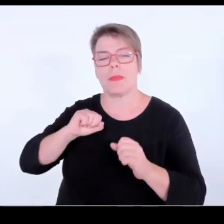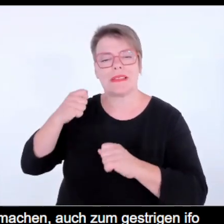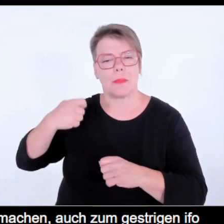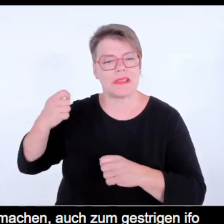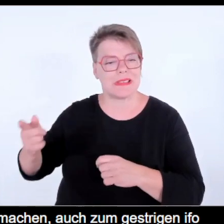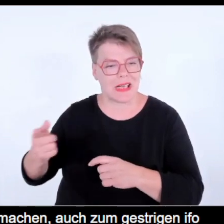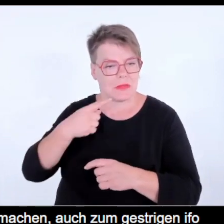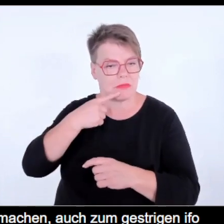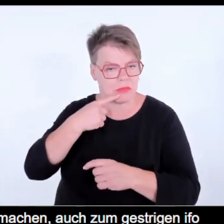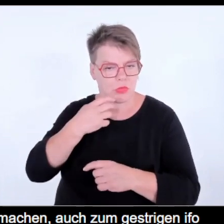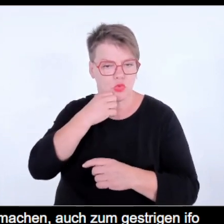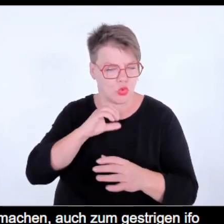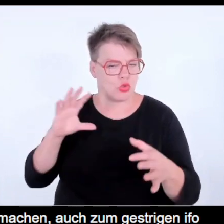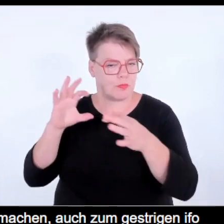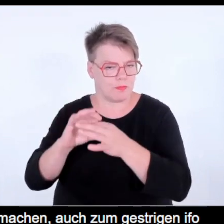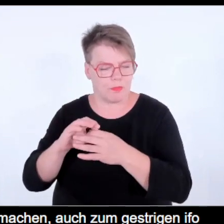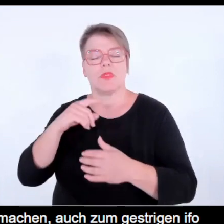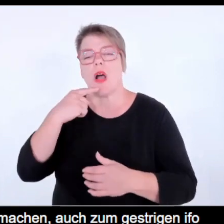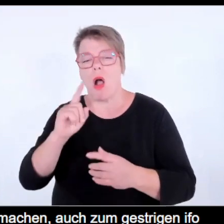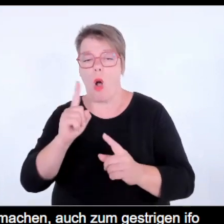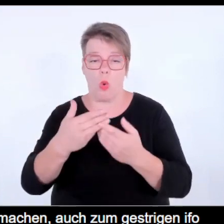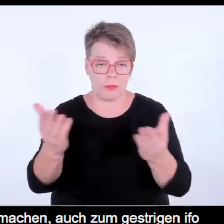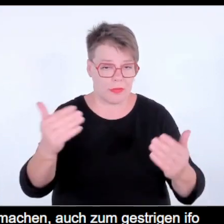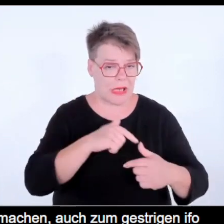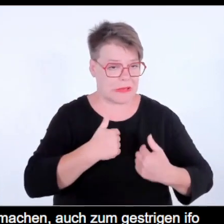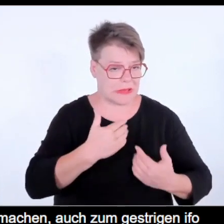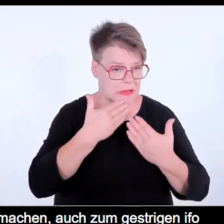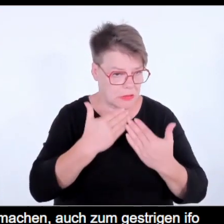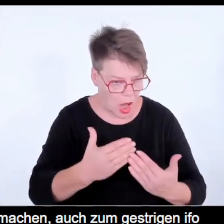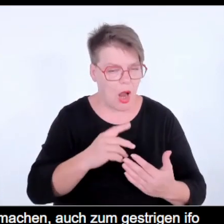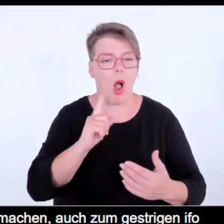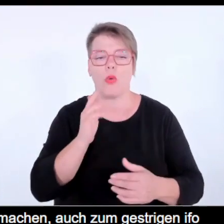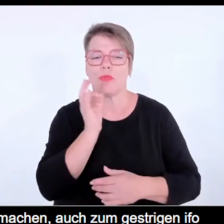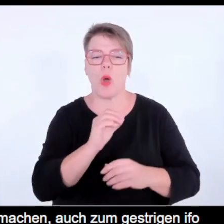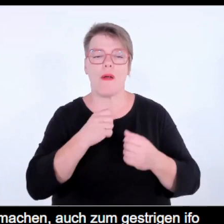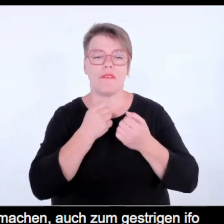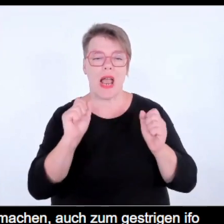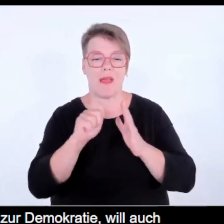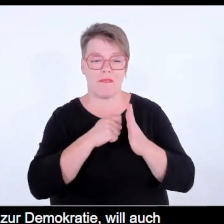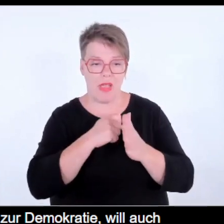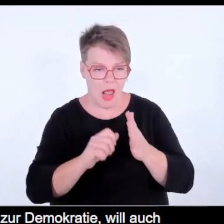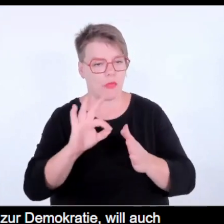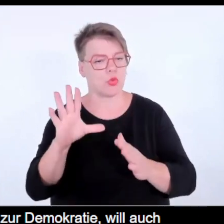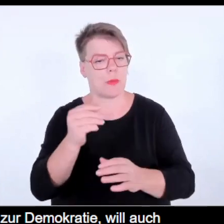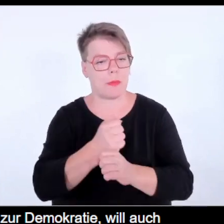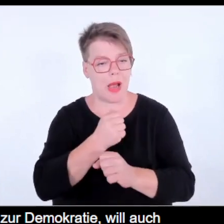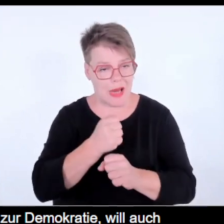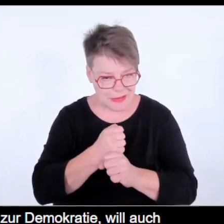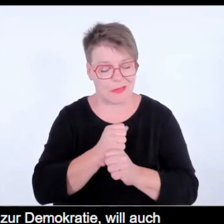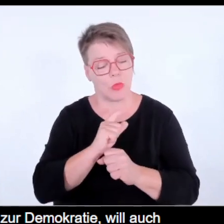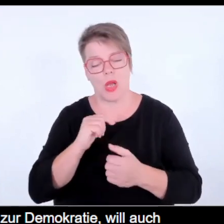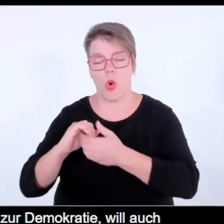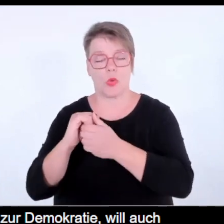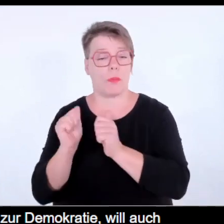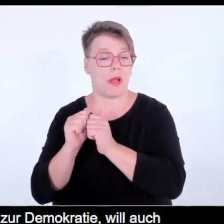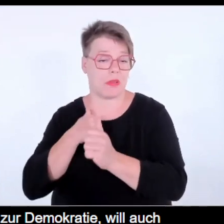in der letzten, in dieser Legislaturperiode Herausforderungen zu stemmen gehabt mit Corona, aber auch mit dem Ukraine-Krieg,